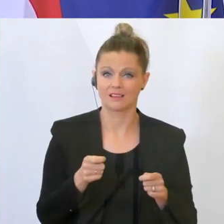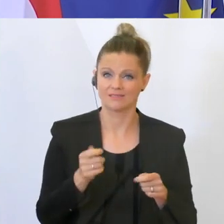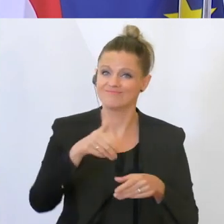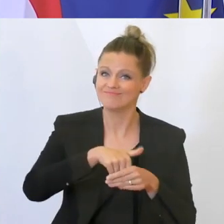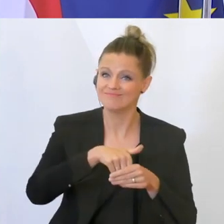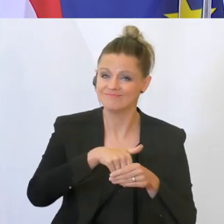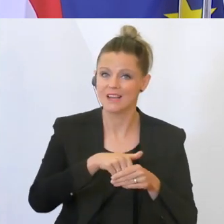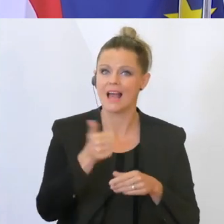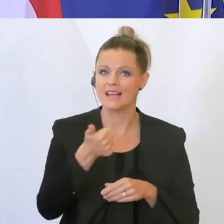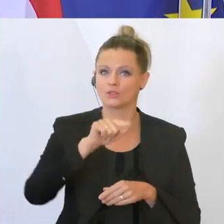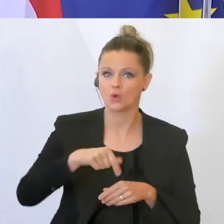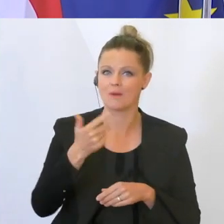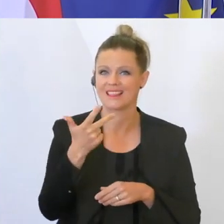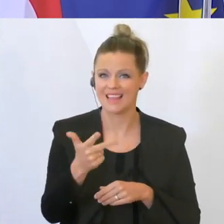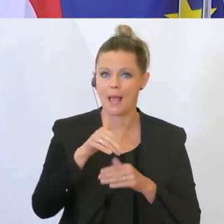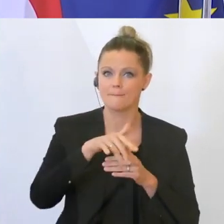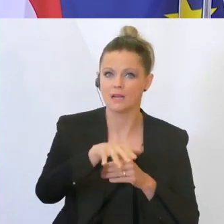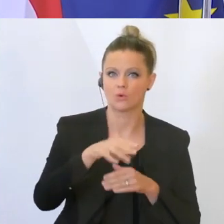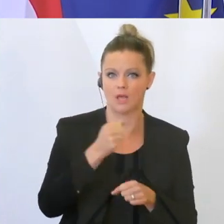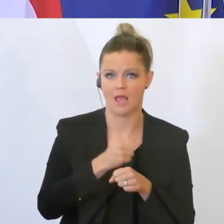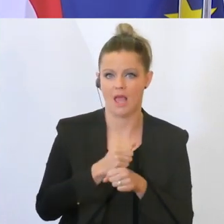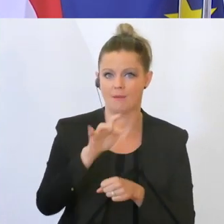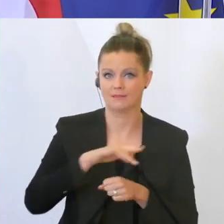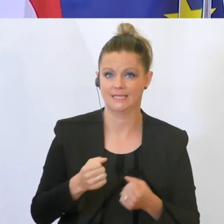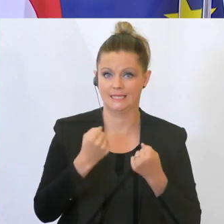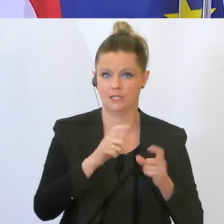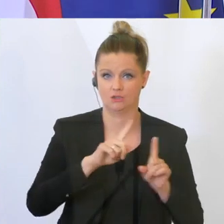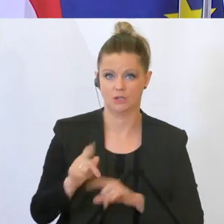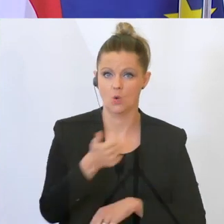über 1,3 Millionen Arbeitsplätze.